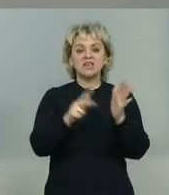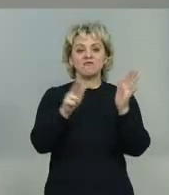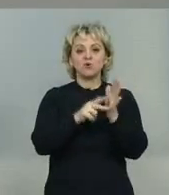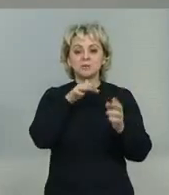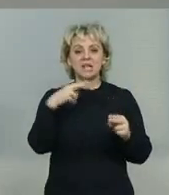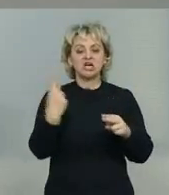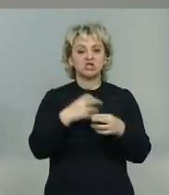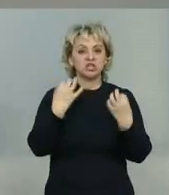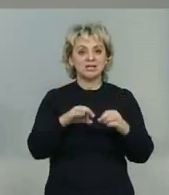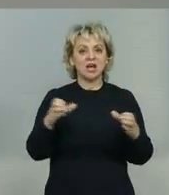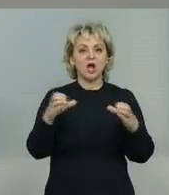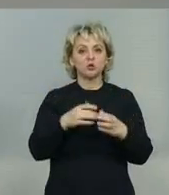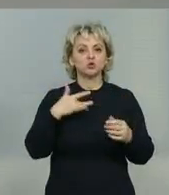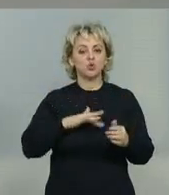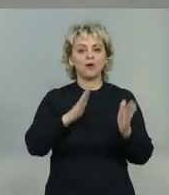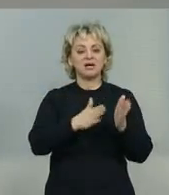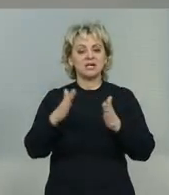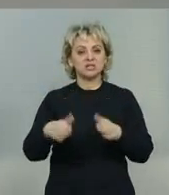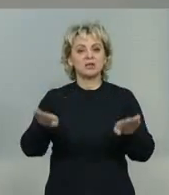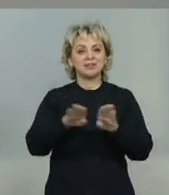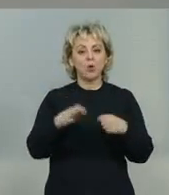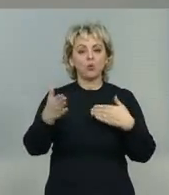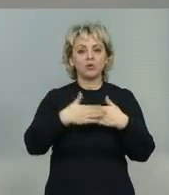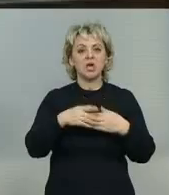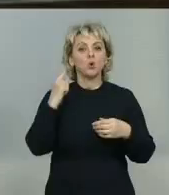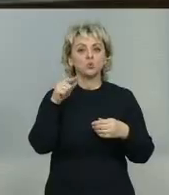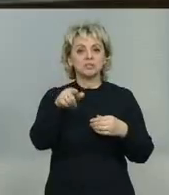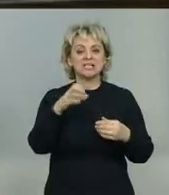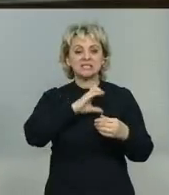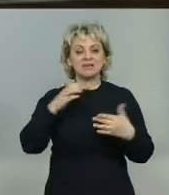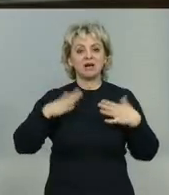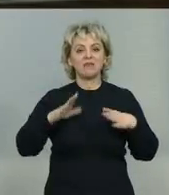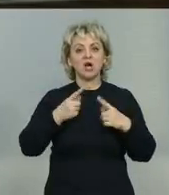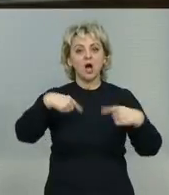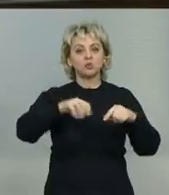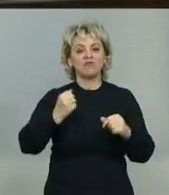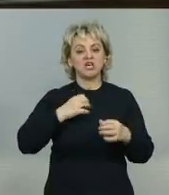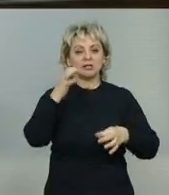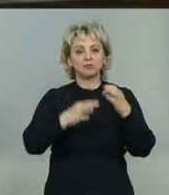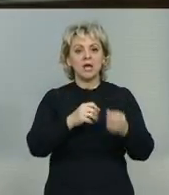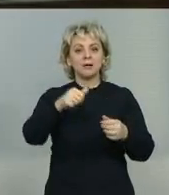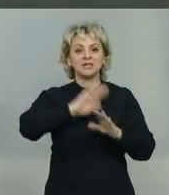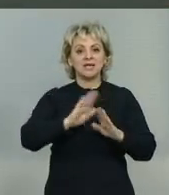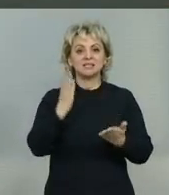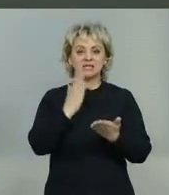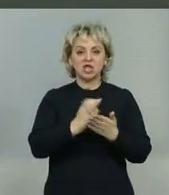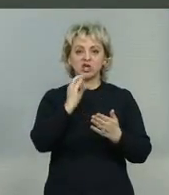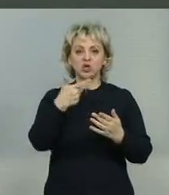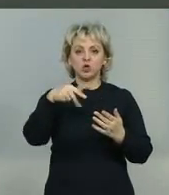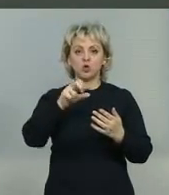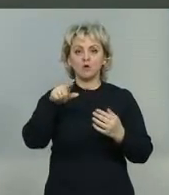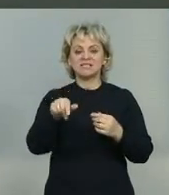7 и 8 лет лишения свободы в колонии строгого режима. Такой приговор услышали в Северокавказском окружном военном суде несостоявшиеся